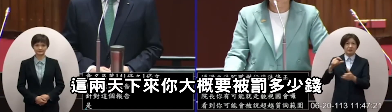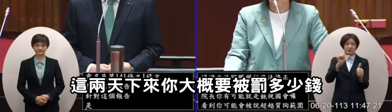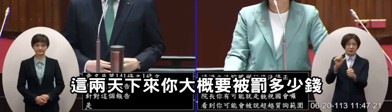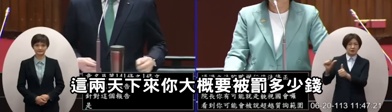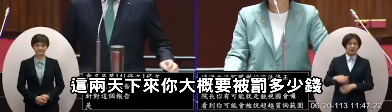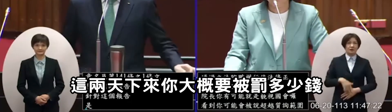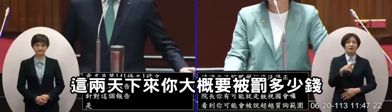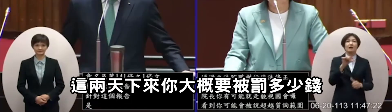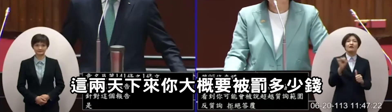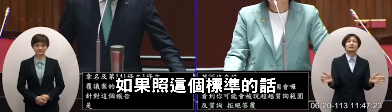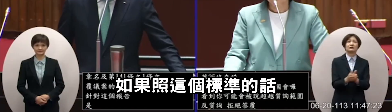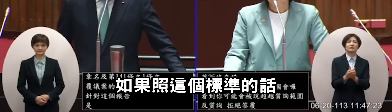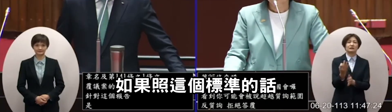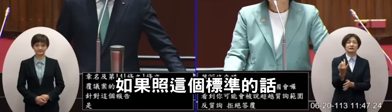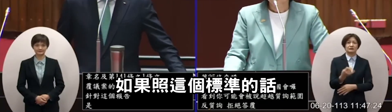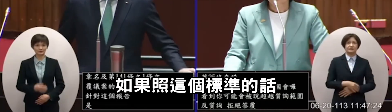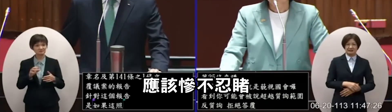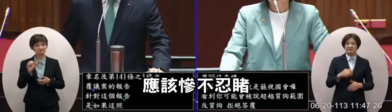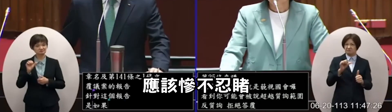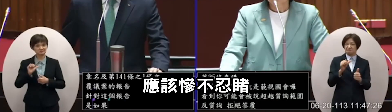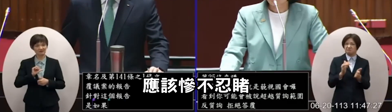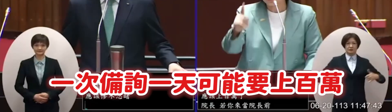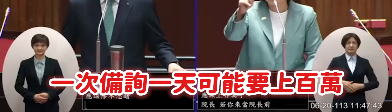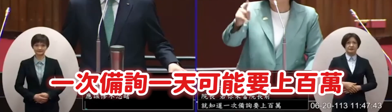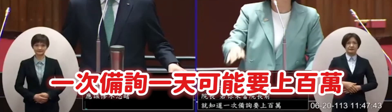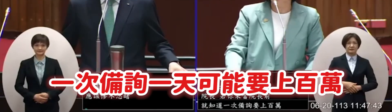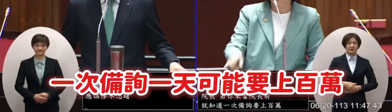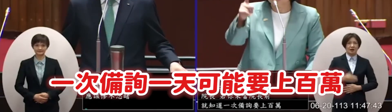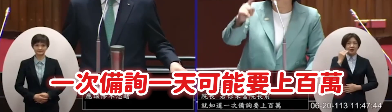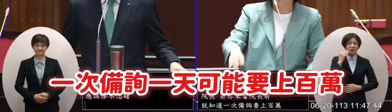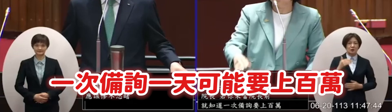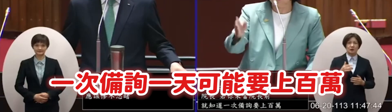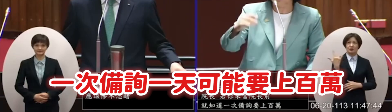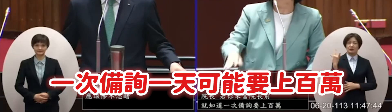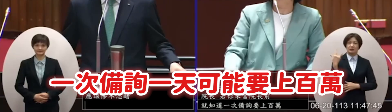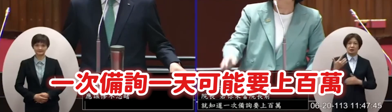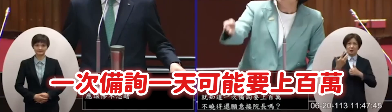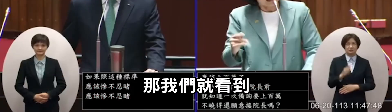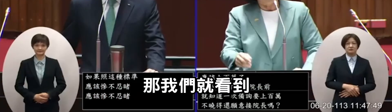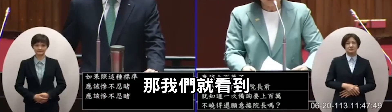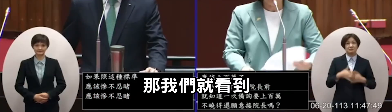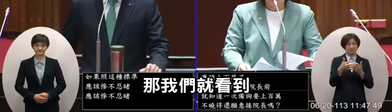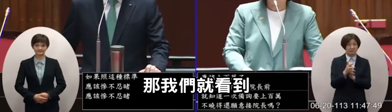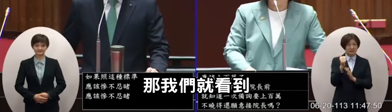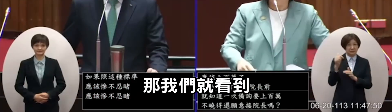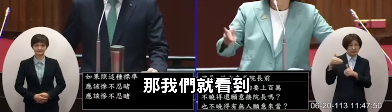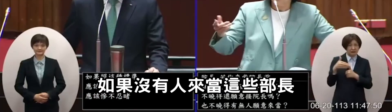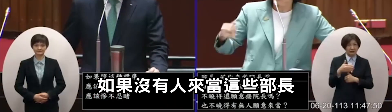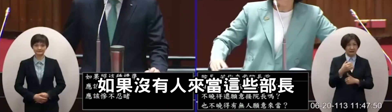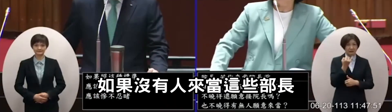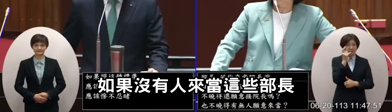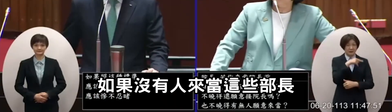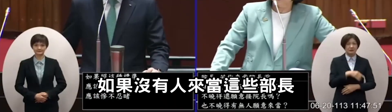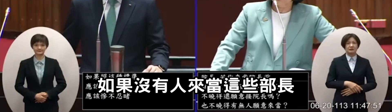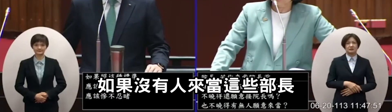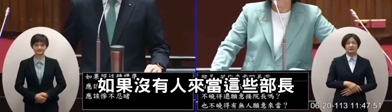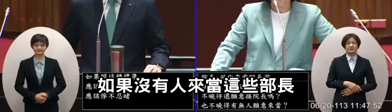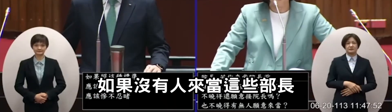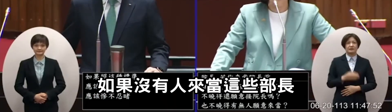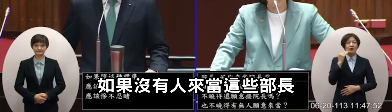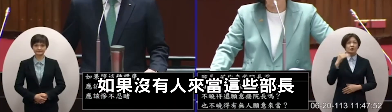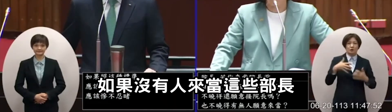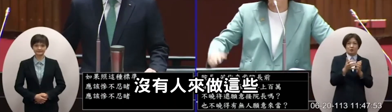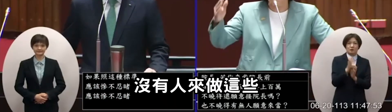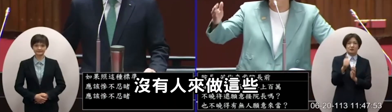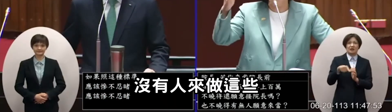来你大概要被罚多少钱？ 照这种标准的话，应该惨不忍睹。 一次被询哦，一天啊，可能要上百万。那我们就看到，如果没有人来当这